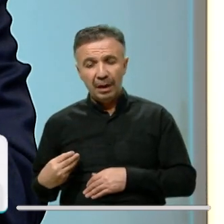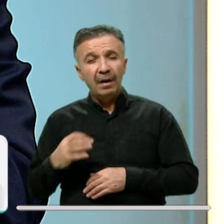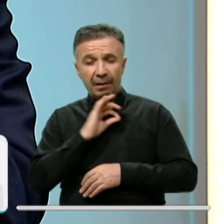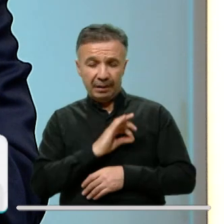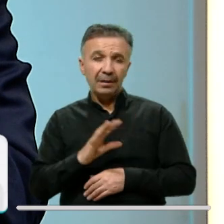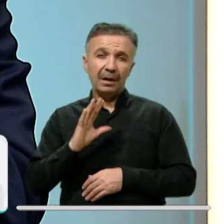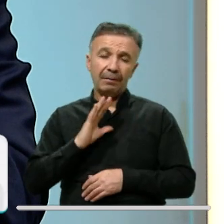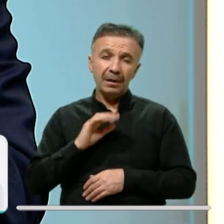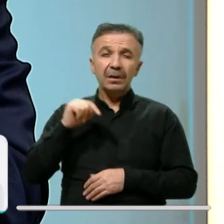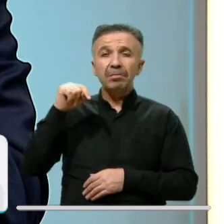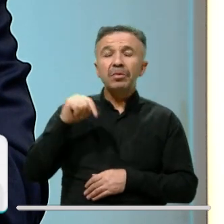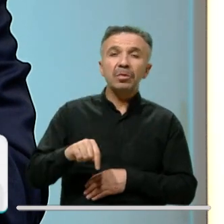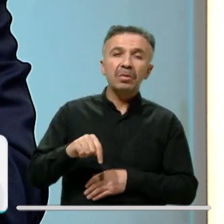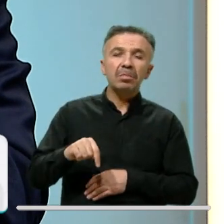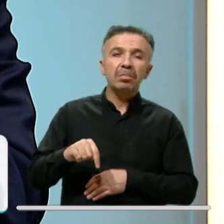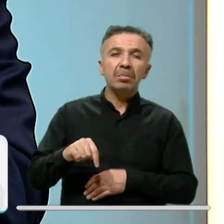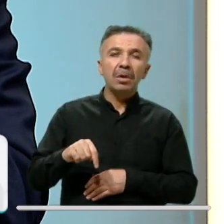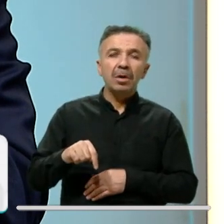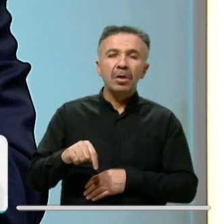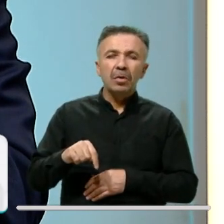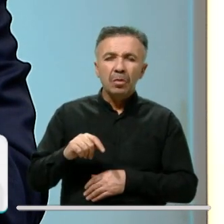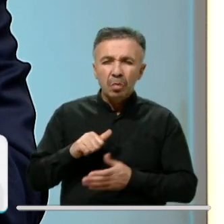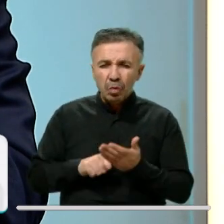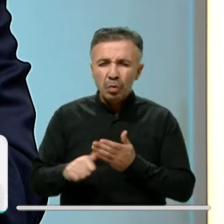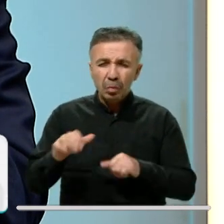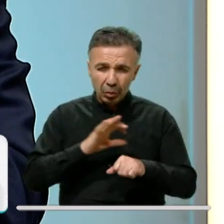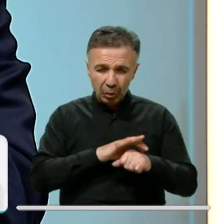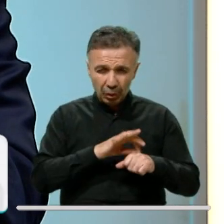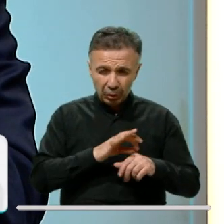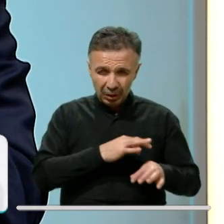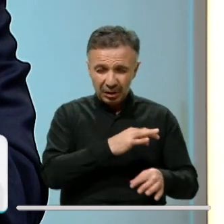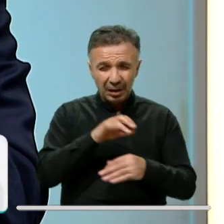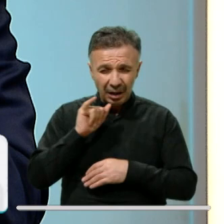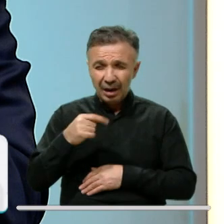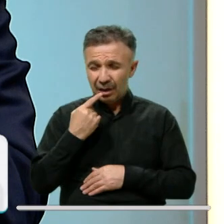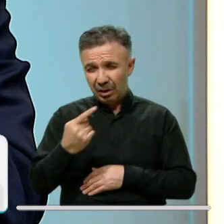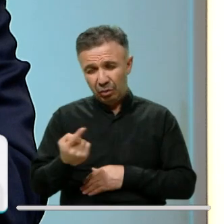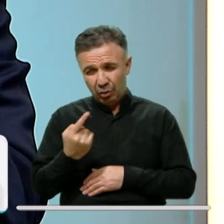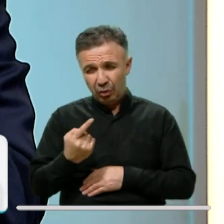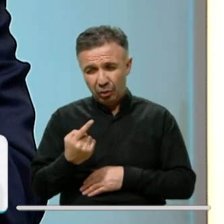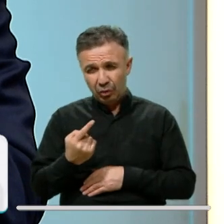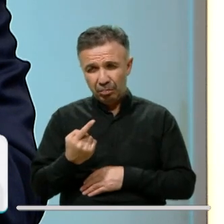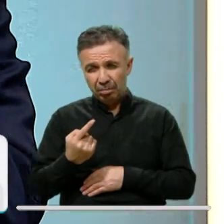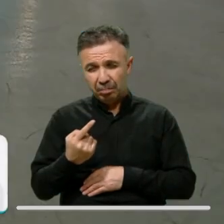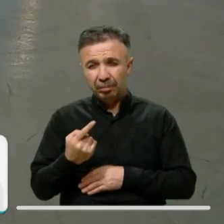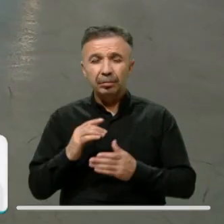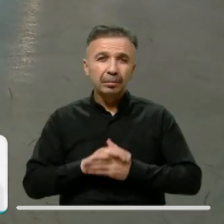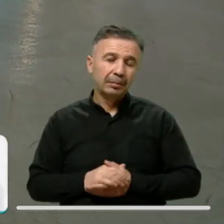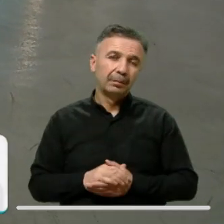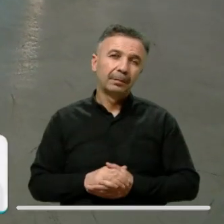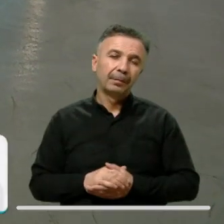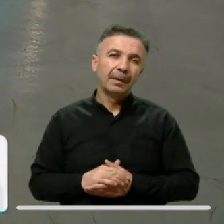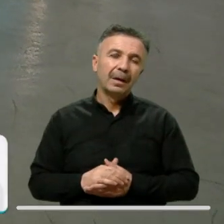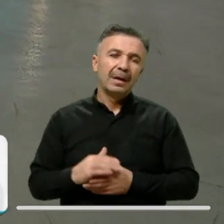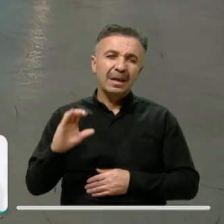gıdayı. Bugün hemen hemen bütün doktorlar bu konuda aynı şeyi söylemektedirler, müttefiktirler.